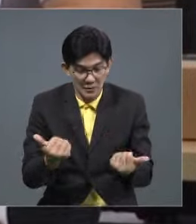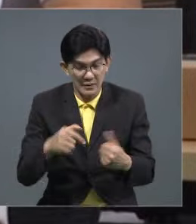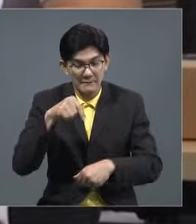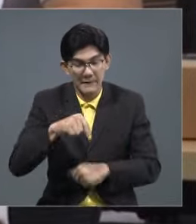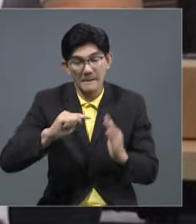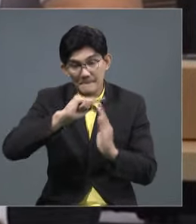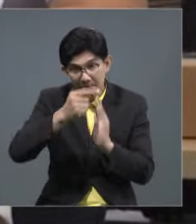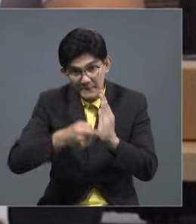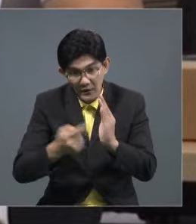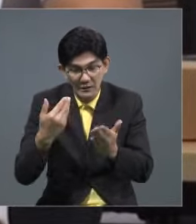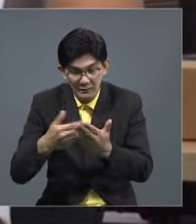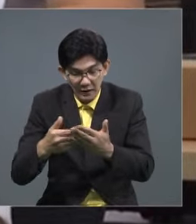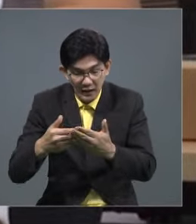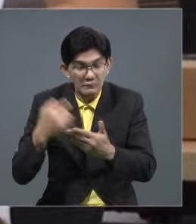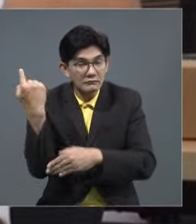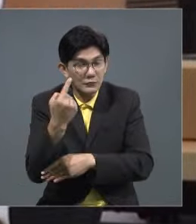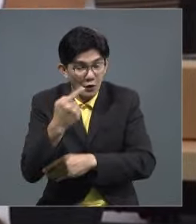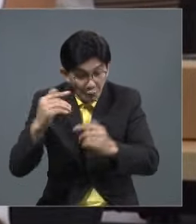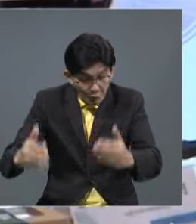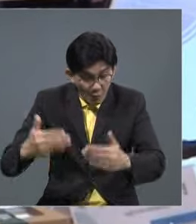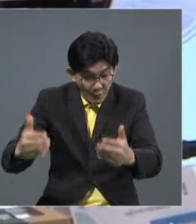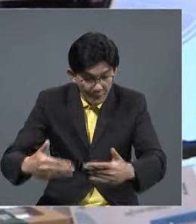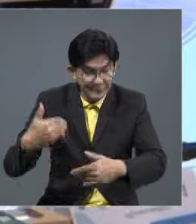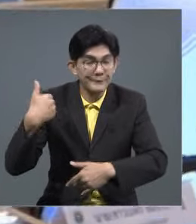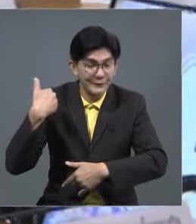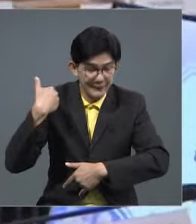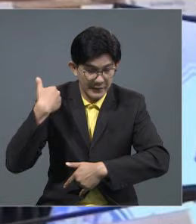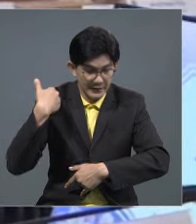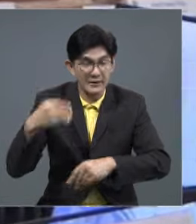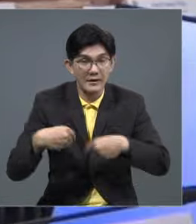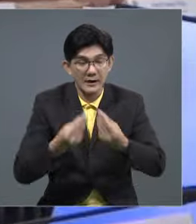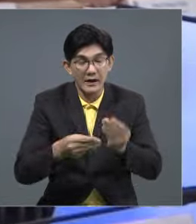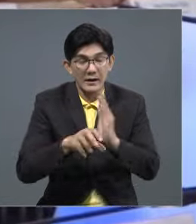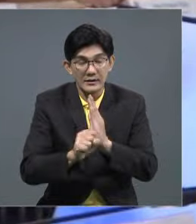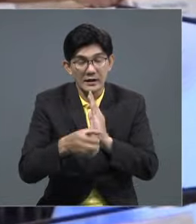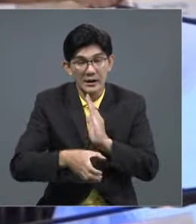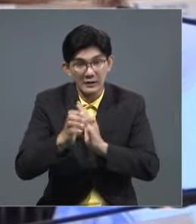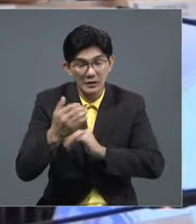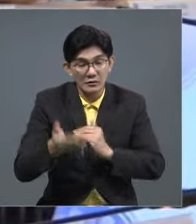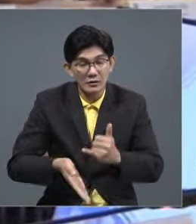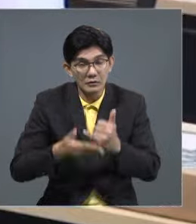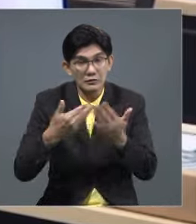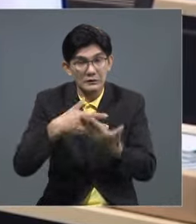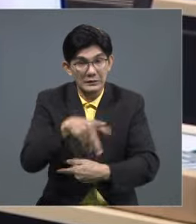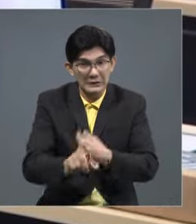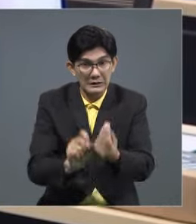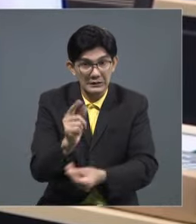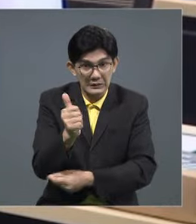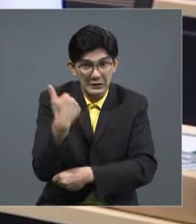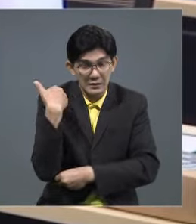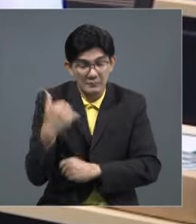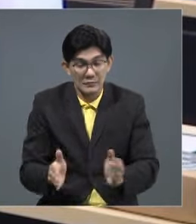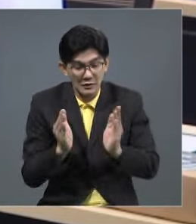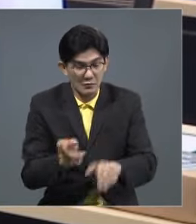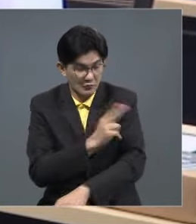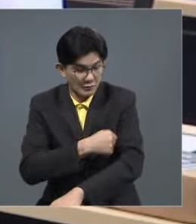ที่ชายแดนดึงเม็ดเงินจากนักท่องเที่ยวหรือกลุ่มคนชายแดนเข้ามาในจังหวัดเพื่อกระตุ้นเศรษฐกิจในพื้นที่ส่วนประเด็นบุคลากรสา